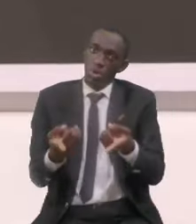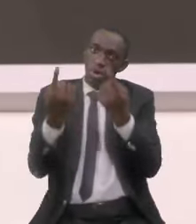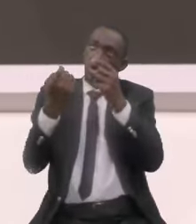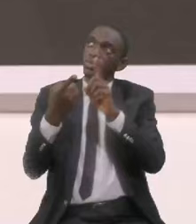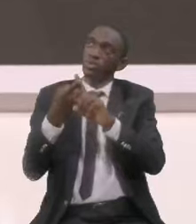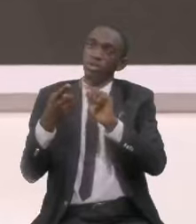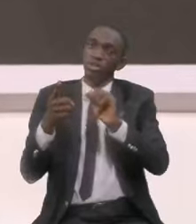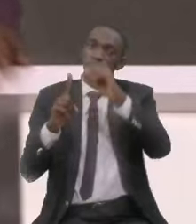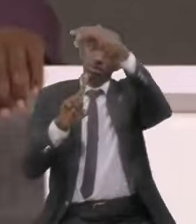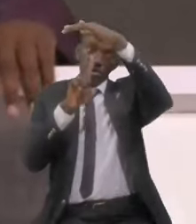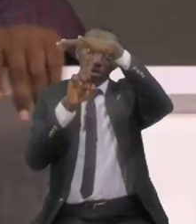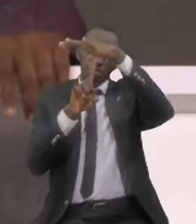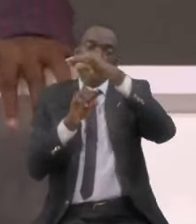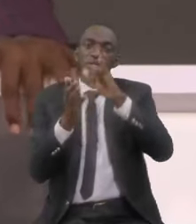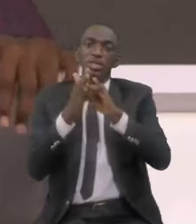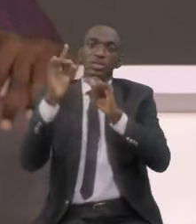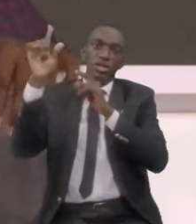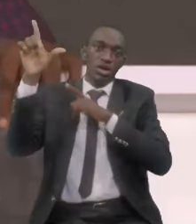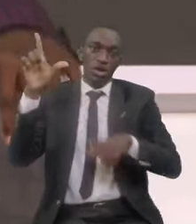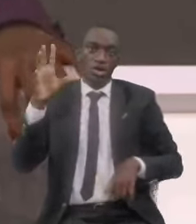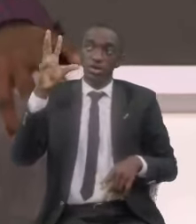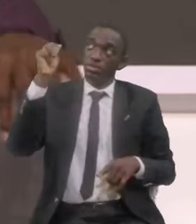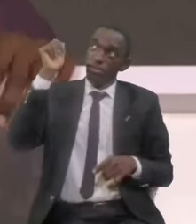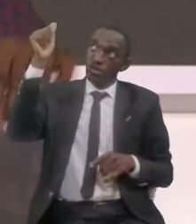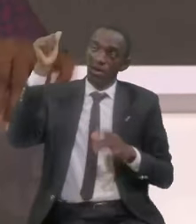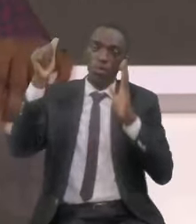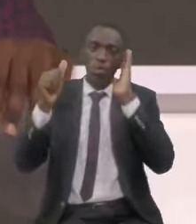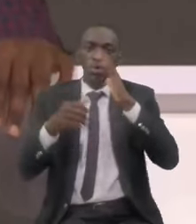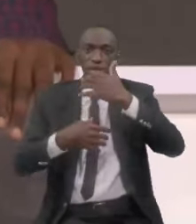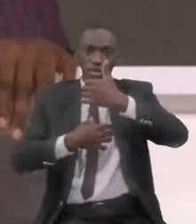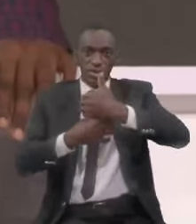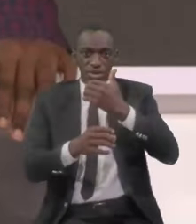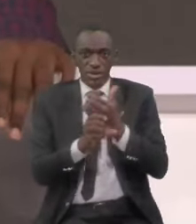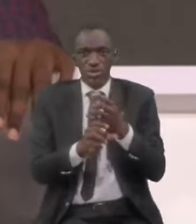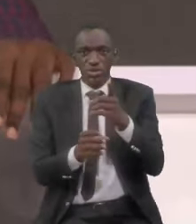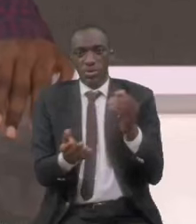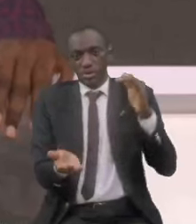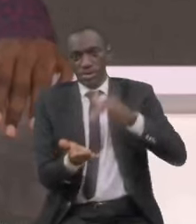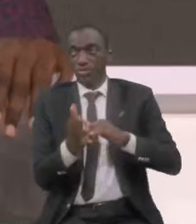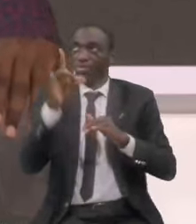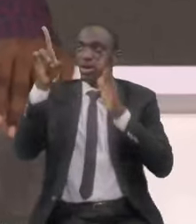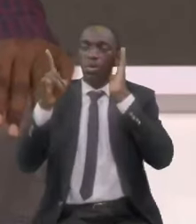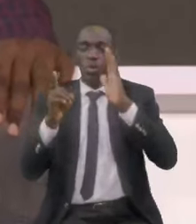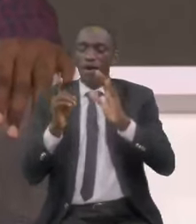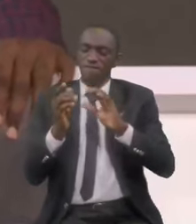lui-même puisse te recréer, puisse te remodeler et te